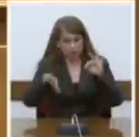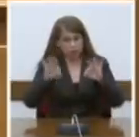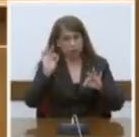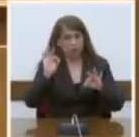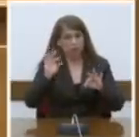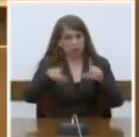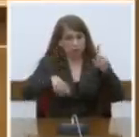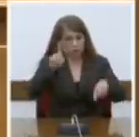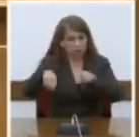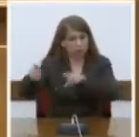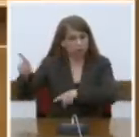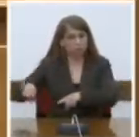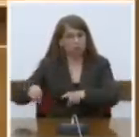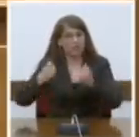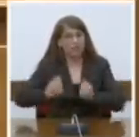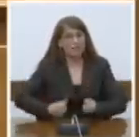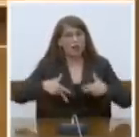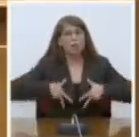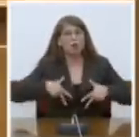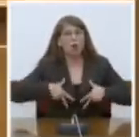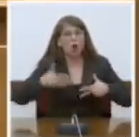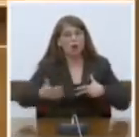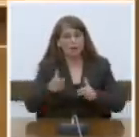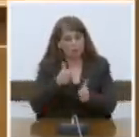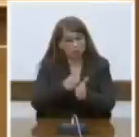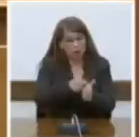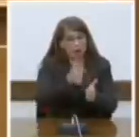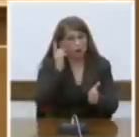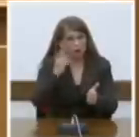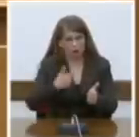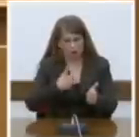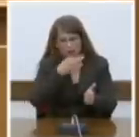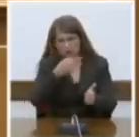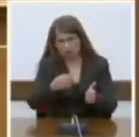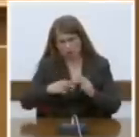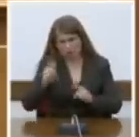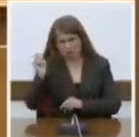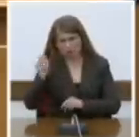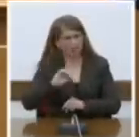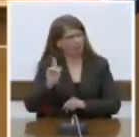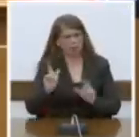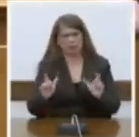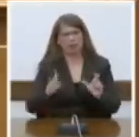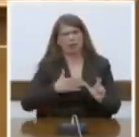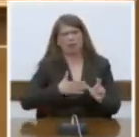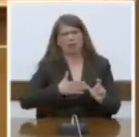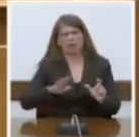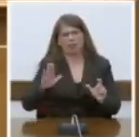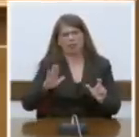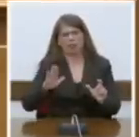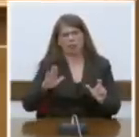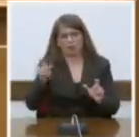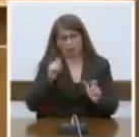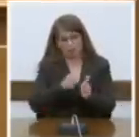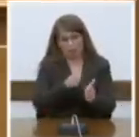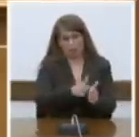τους. Εμείς ως αντιπολίτευση, ως μέλη του Κοινοβουλίου, σας λέμε ότι δεν είμαστε ασφαλείς και δεν θέλουμε να παρακολουθούνται οι υπουργοί. Όπως